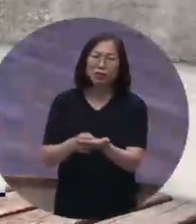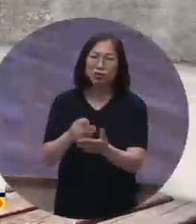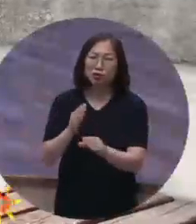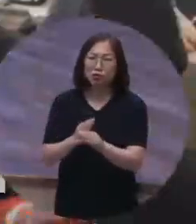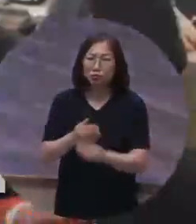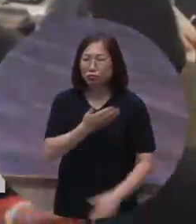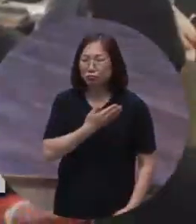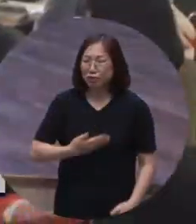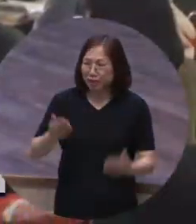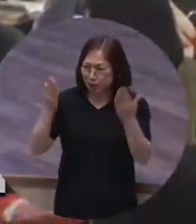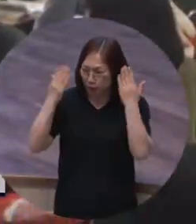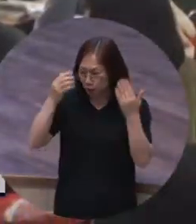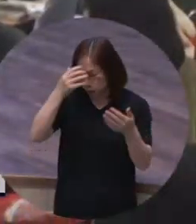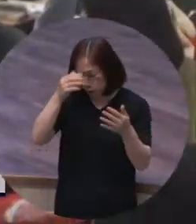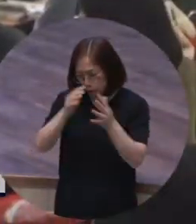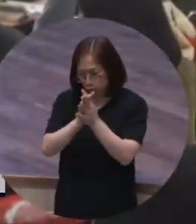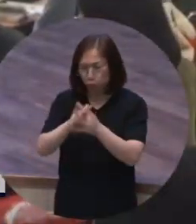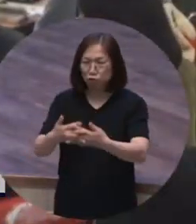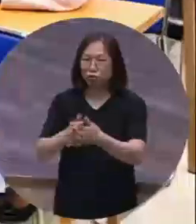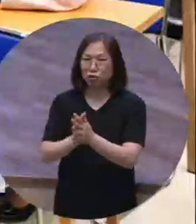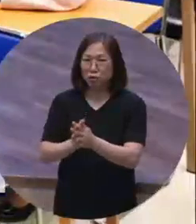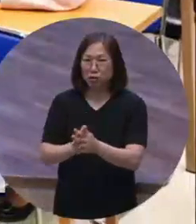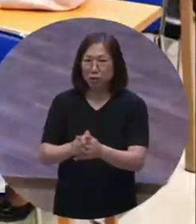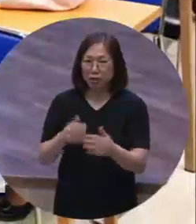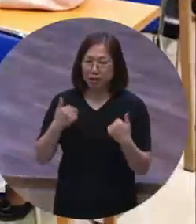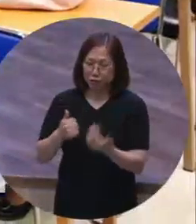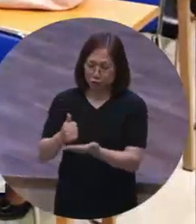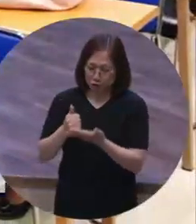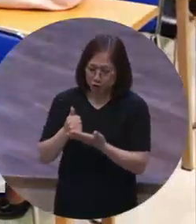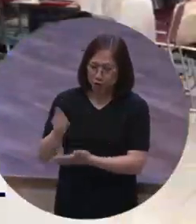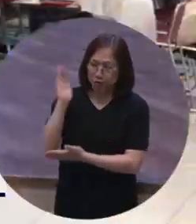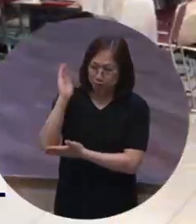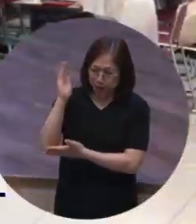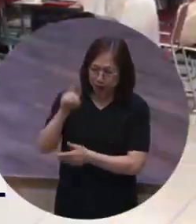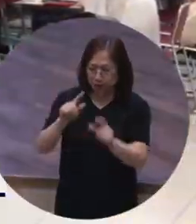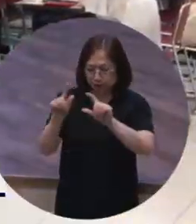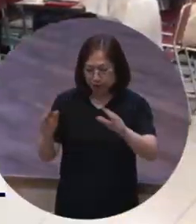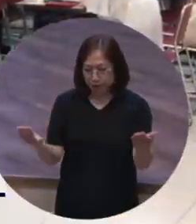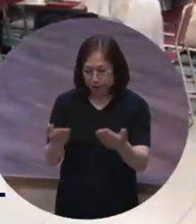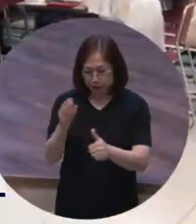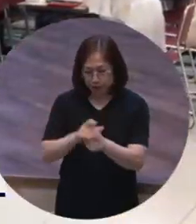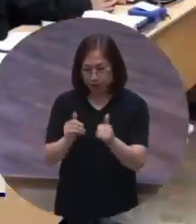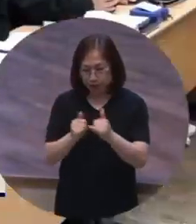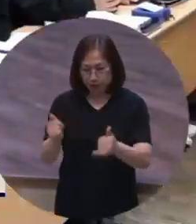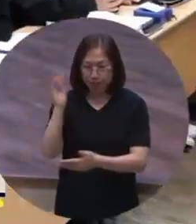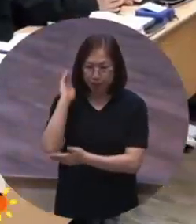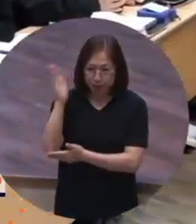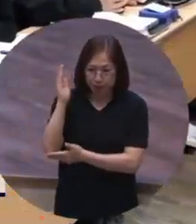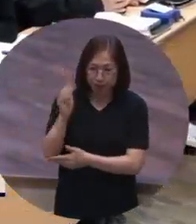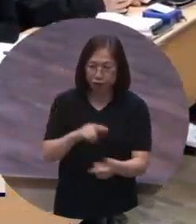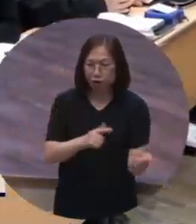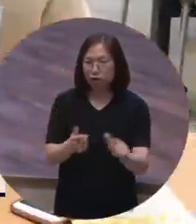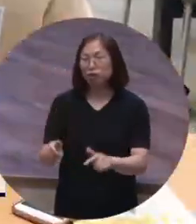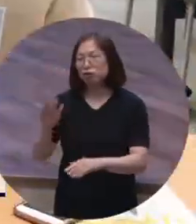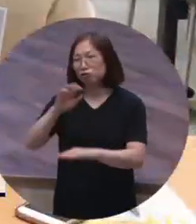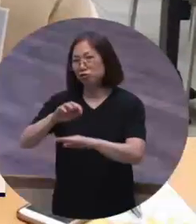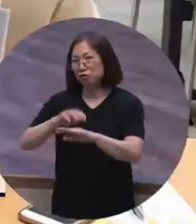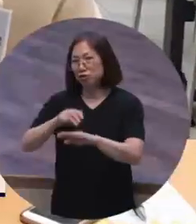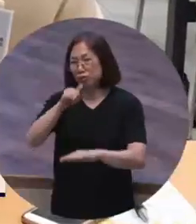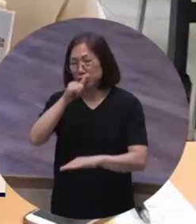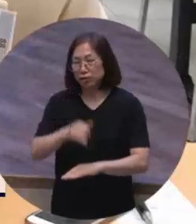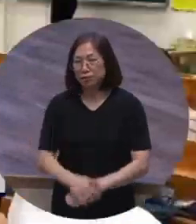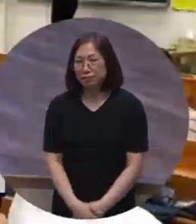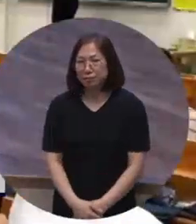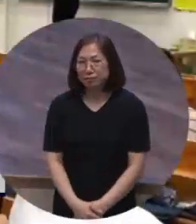제자학교, 기도수첩, 나만의 영접메시지, 현장사역자 메시지 등의 각종 훈련도 진행됩니다. 우리 청년들은